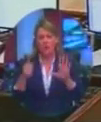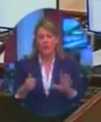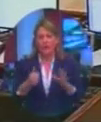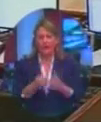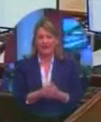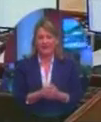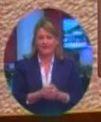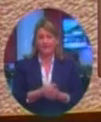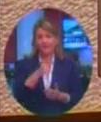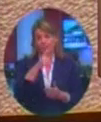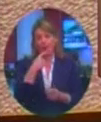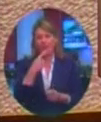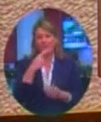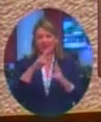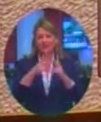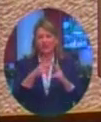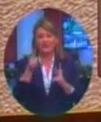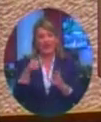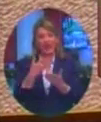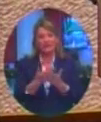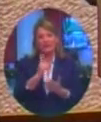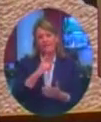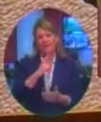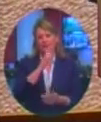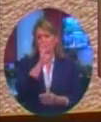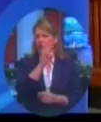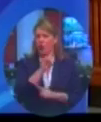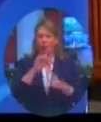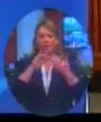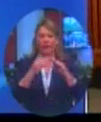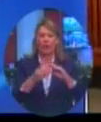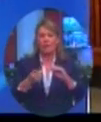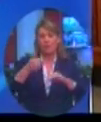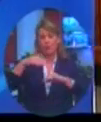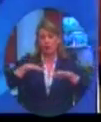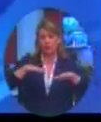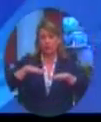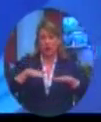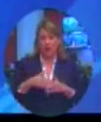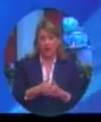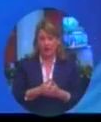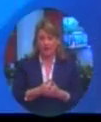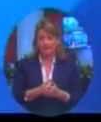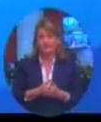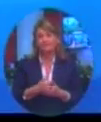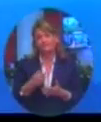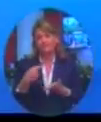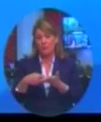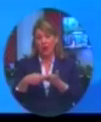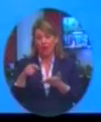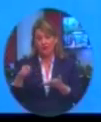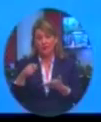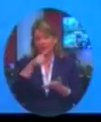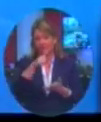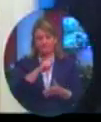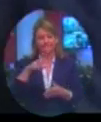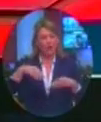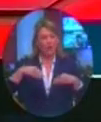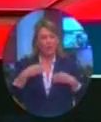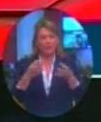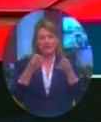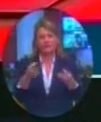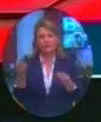וחזר כי ההצעה הזאת היא פרטית שלו ואינה מתואמת עם ראש הממשלה. כך או אחרת באוצר ובכולנו אינם מסכימים על דחייה